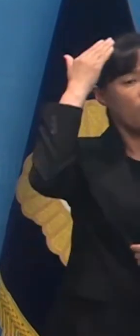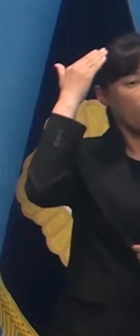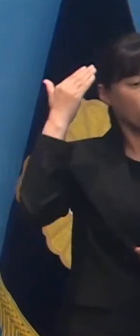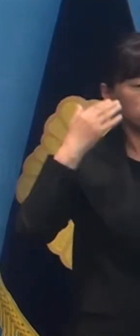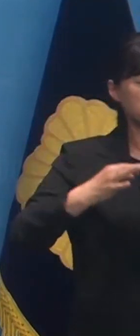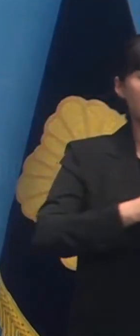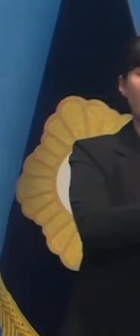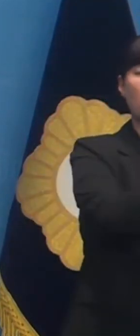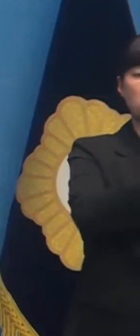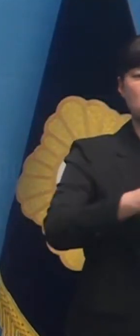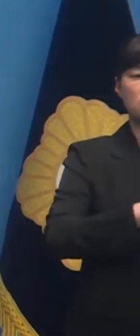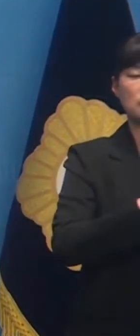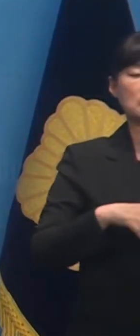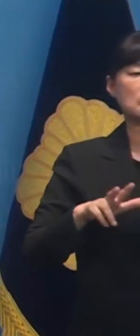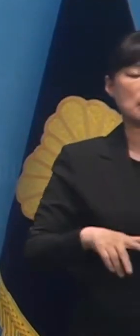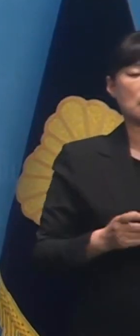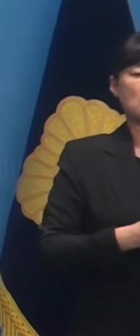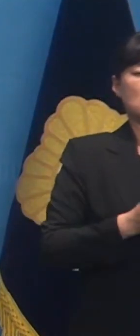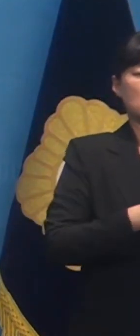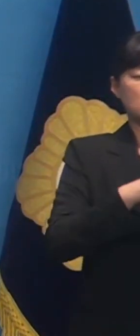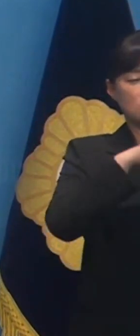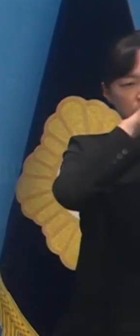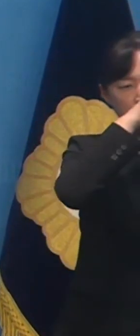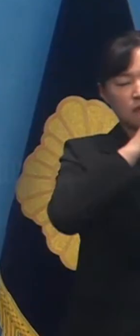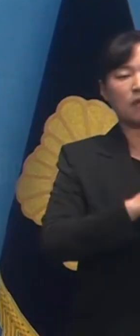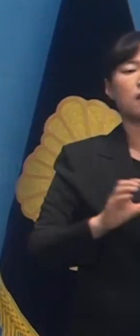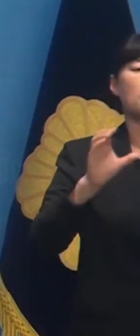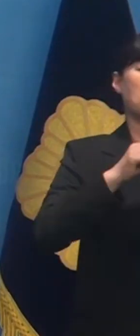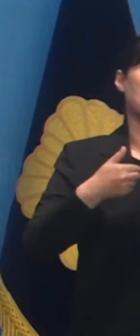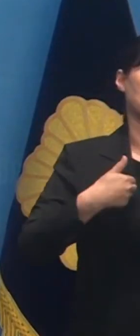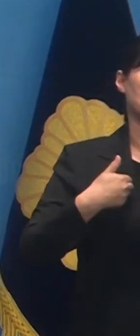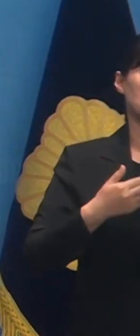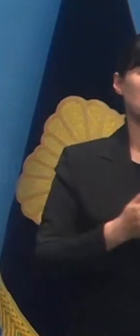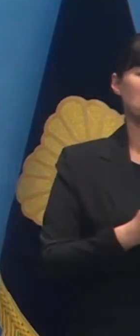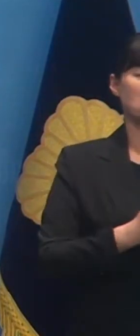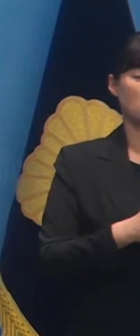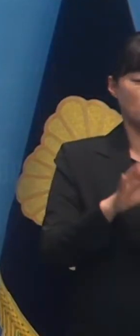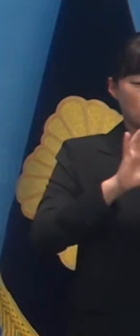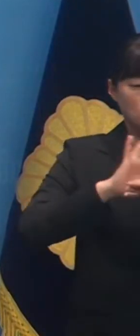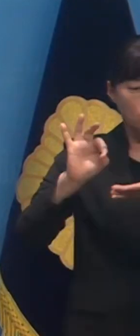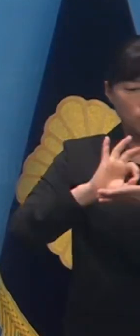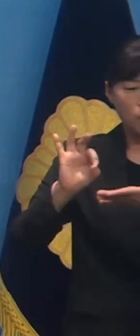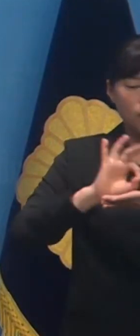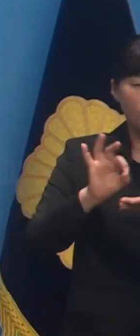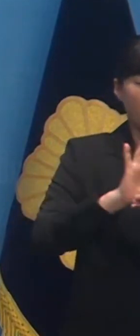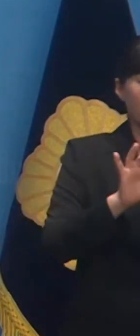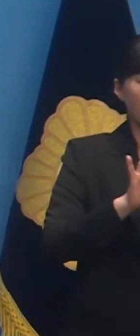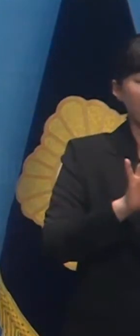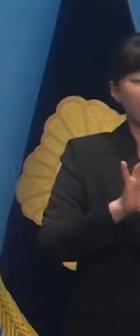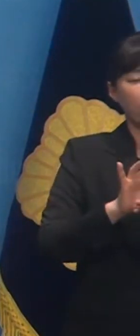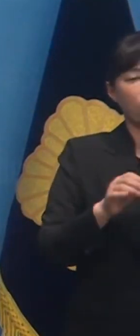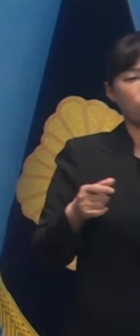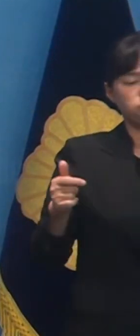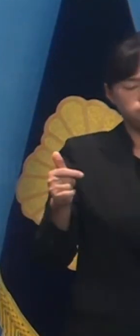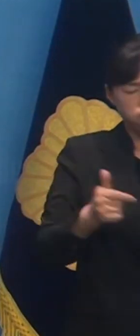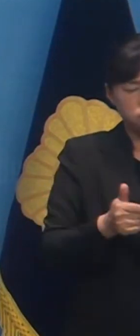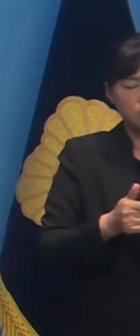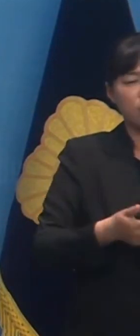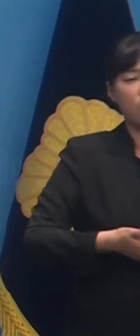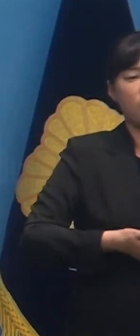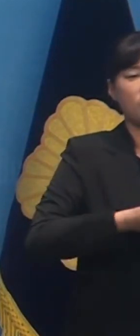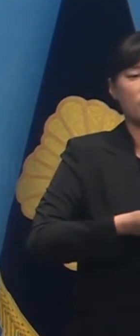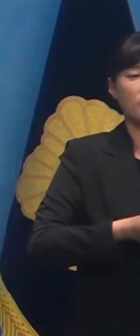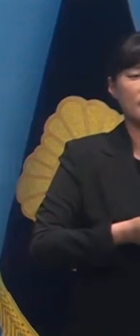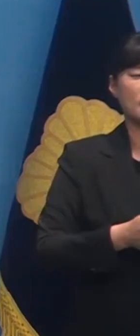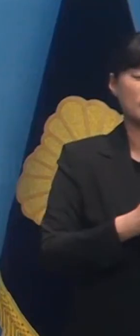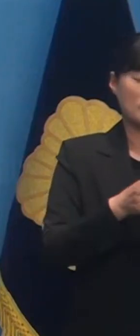대한민국 경제에는 지금 당장 추경이 필요합니다. 소비 위축이 한계에 다다랐습니다.